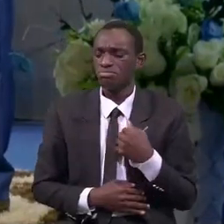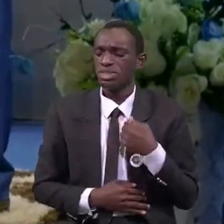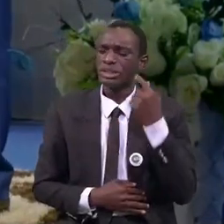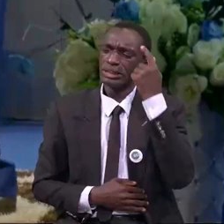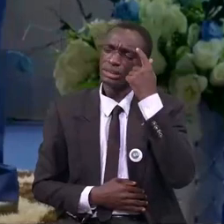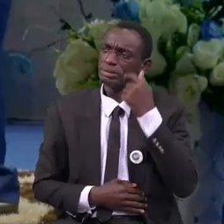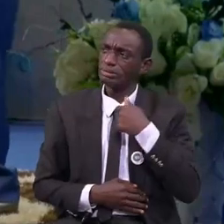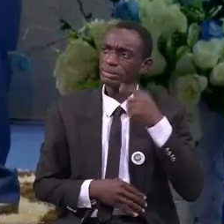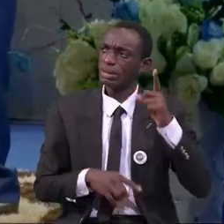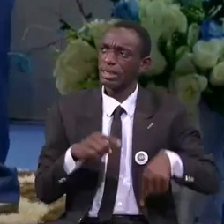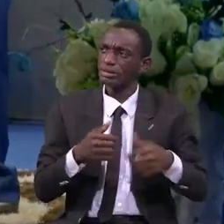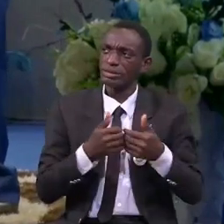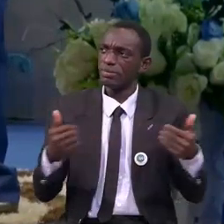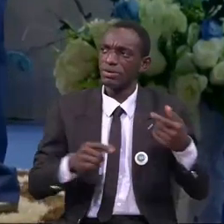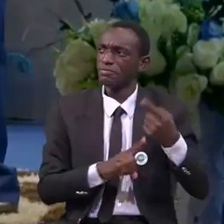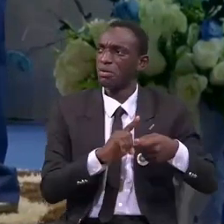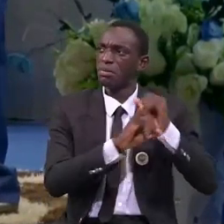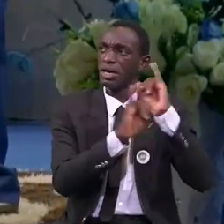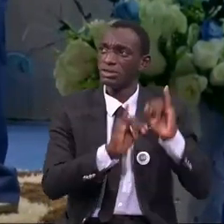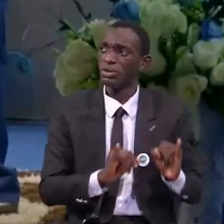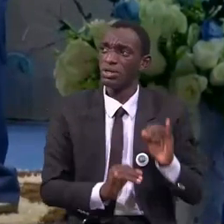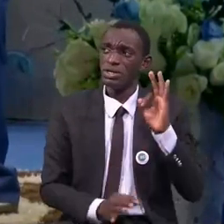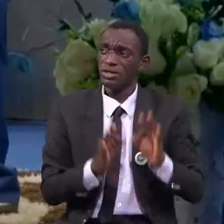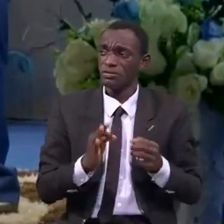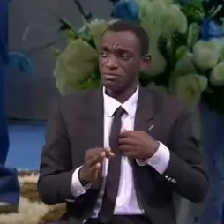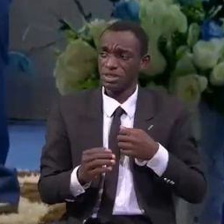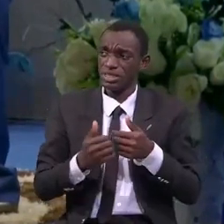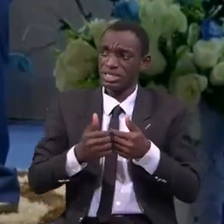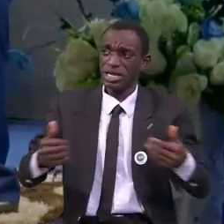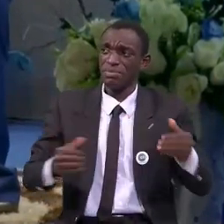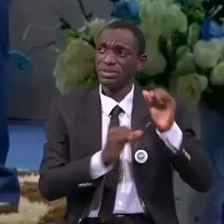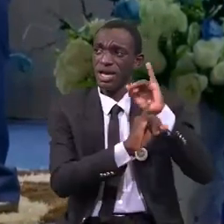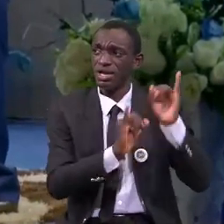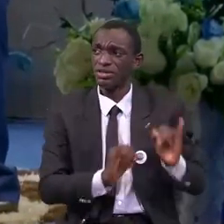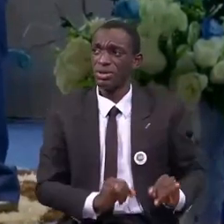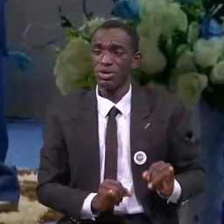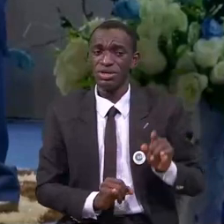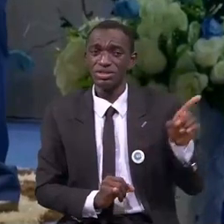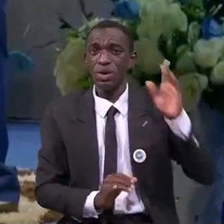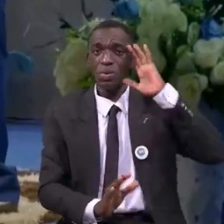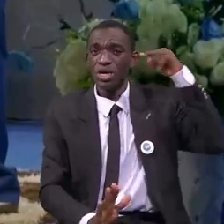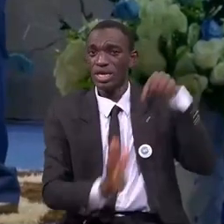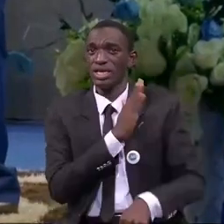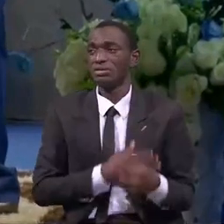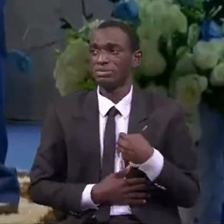idoles je ne peux pas si je fais cela ils vont me tuer